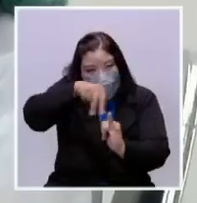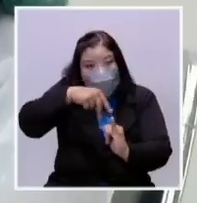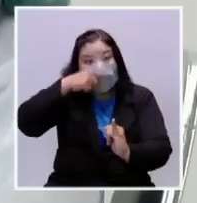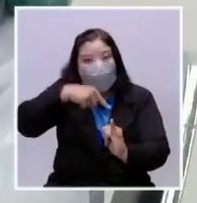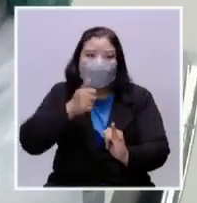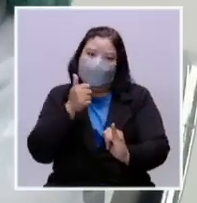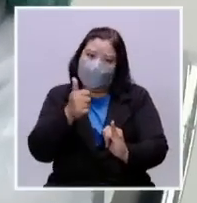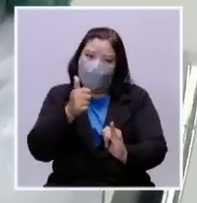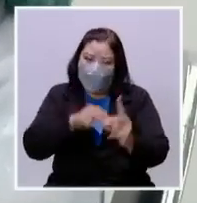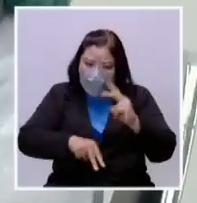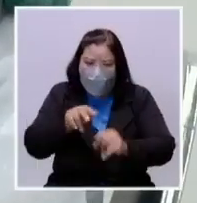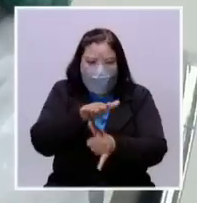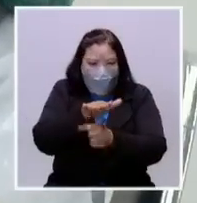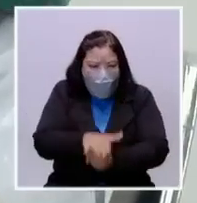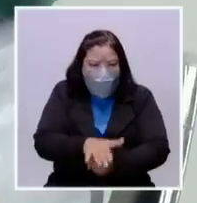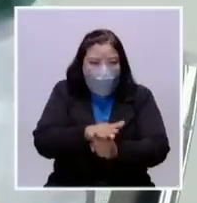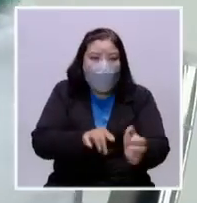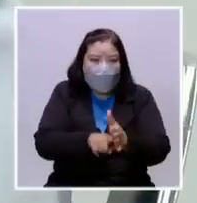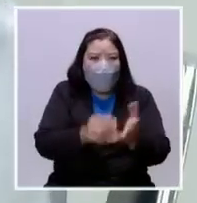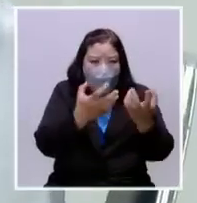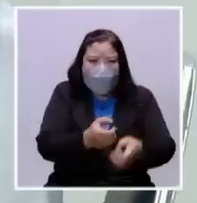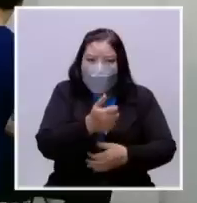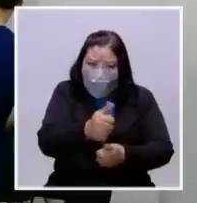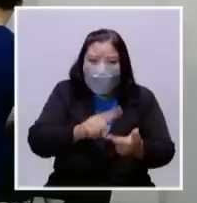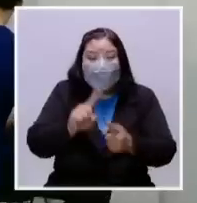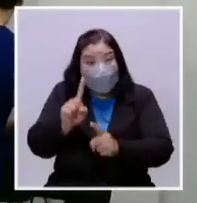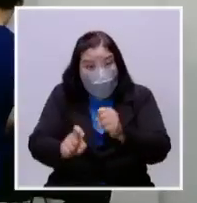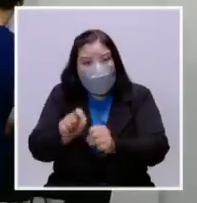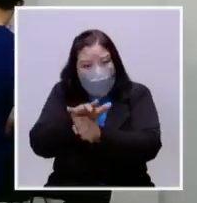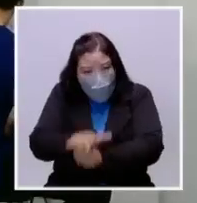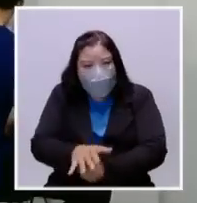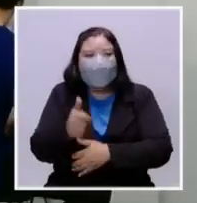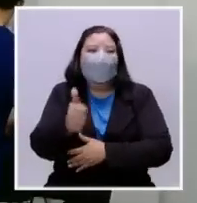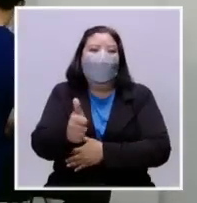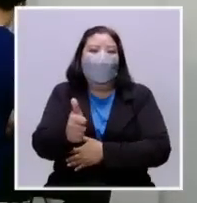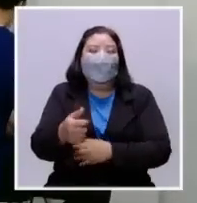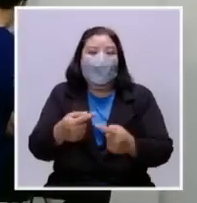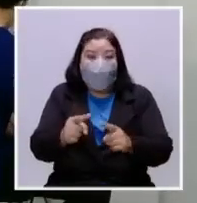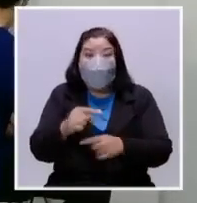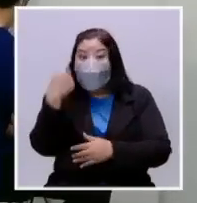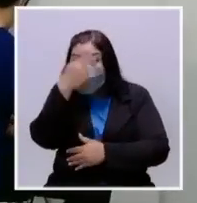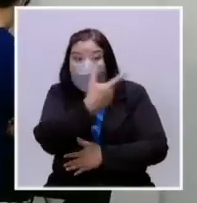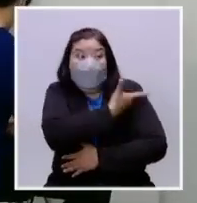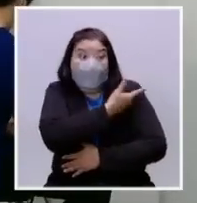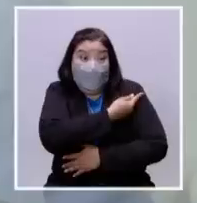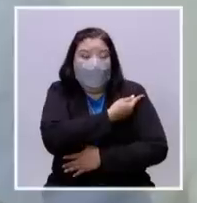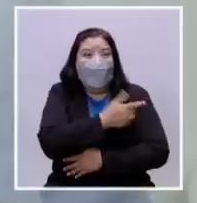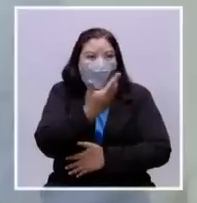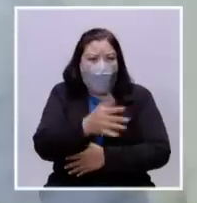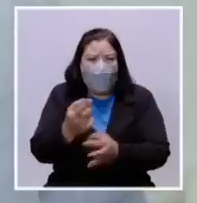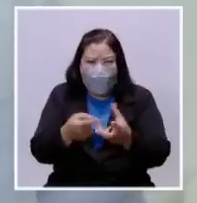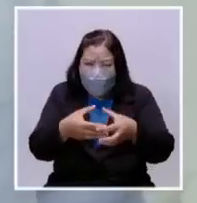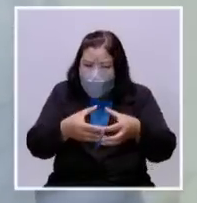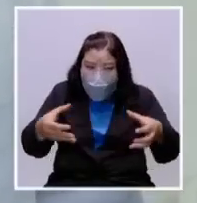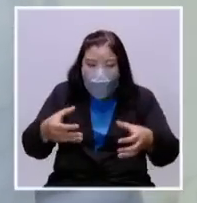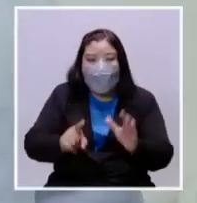ยู่ในเกณฑ์ที่ควบคุมการติดเชื้อรุนแรงไปจนถึงการเสียชีวิตได้และหากประชาชนเข้ารับการฉีดวัคซีนให้มากขึ้นคร